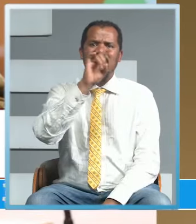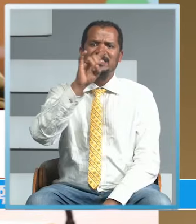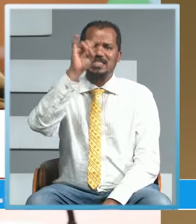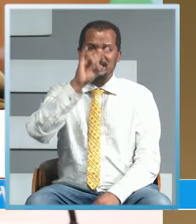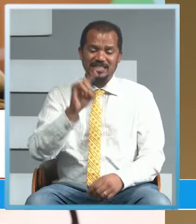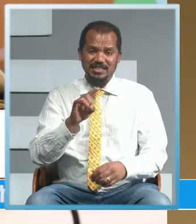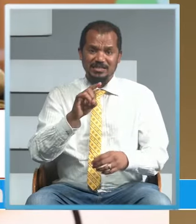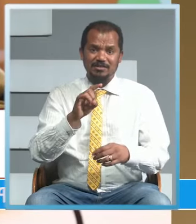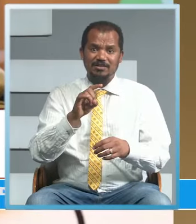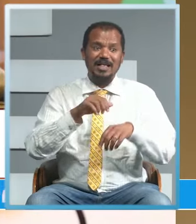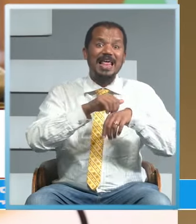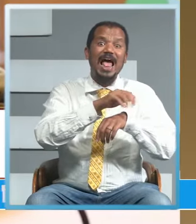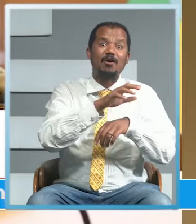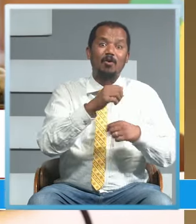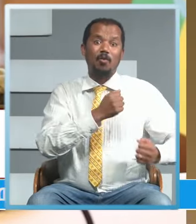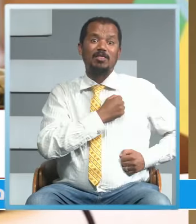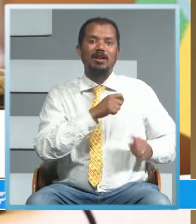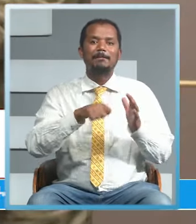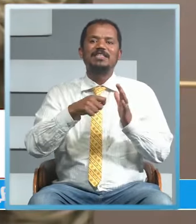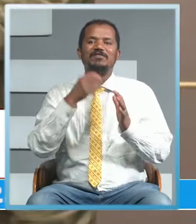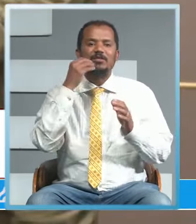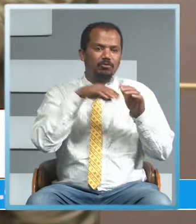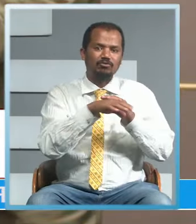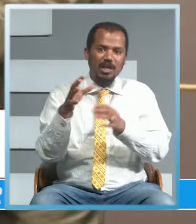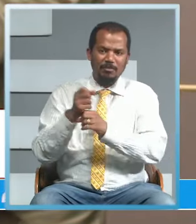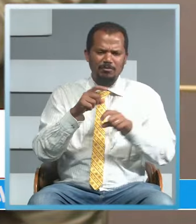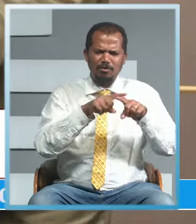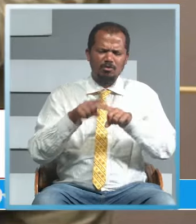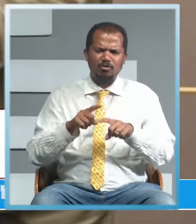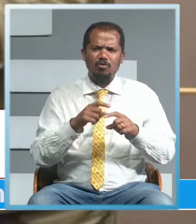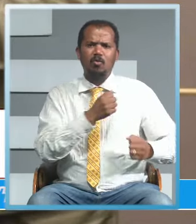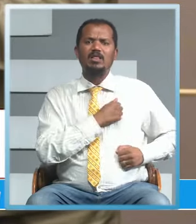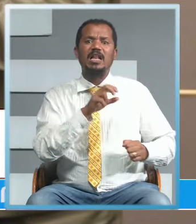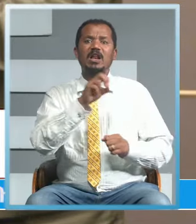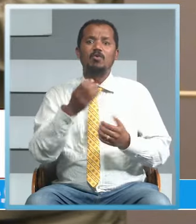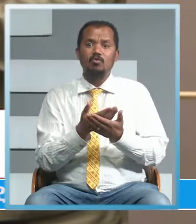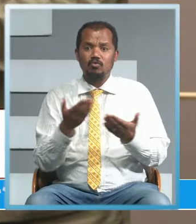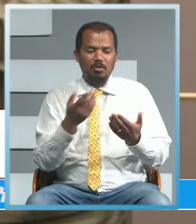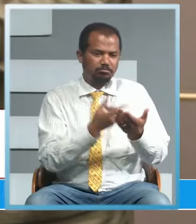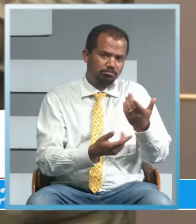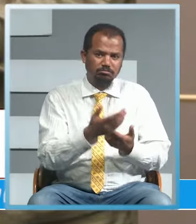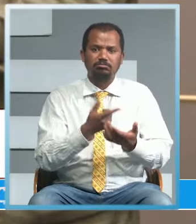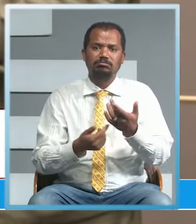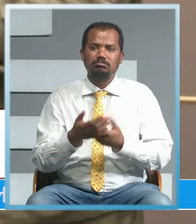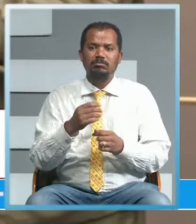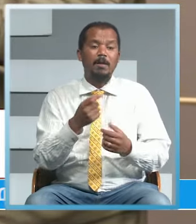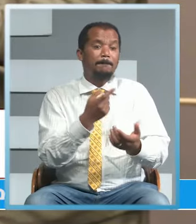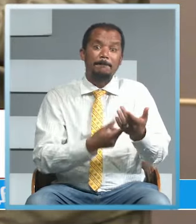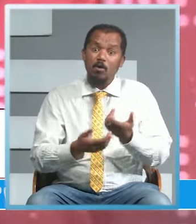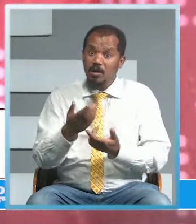ኢድሪስ የተመራውን ወታደራዊ ልዑክ በጽፈት ቤታቸው ተቀብለው በልዩ ልዩ ወታደራዊ ጉዳዮች ላይ ውይይት